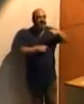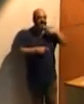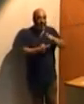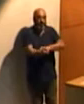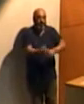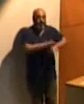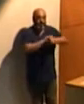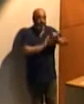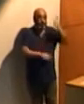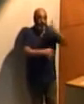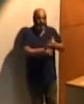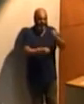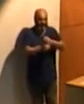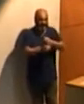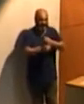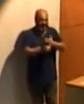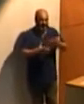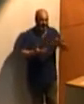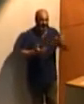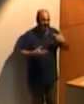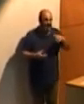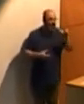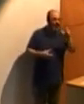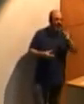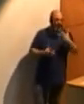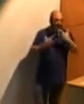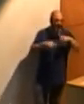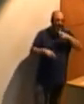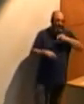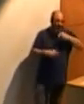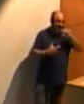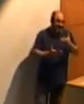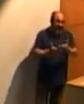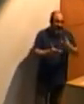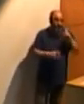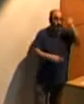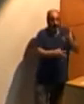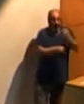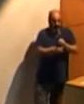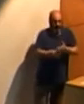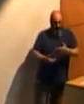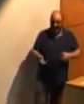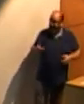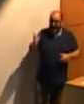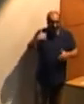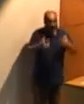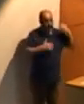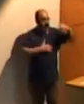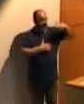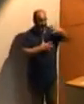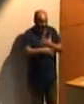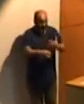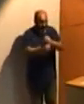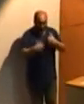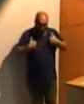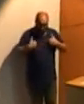au commencement de réussite dans la tête en hébreu donc cette création à l'image et la ressemblance que ça veut dire dans nos mythes fondateurs est ce que nous êtres humains nous